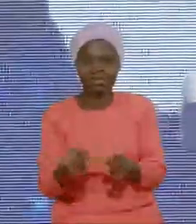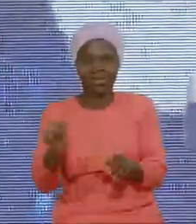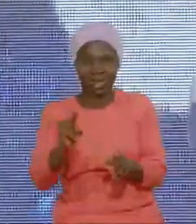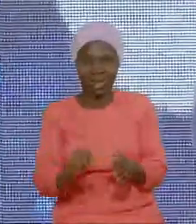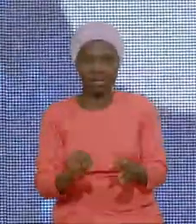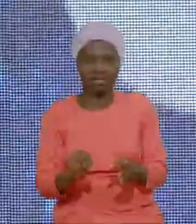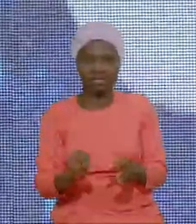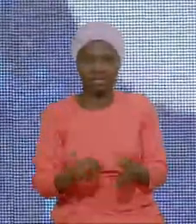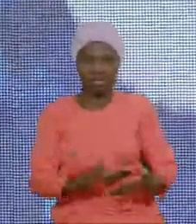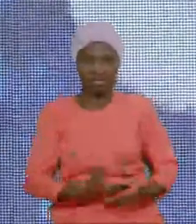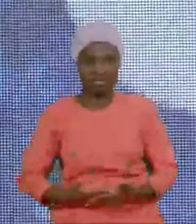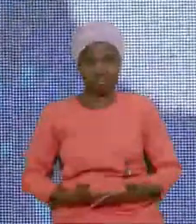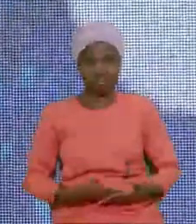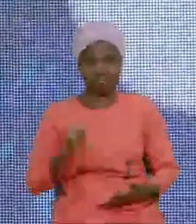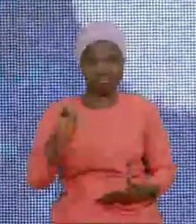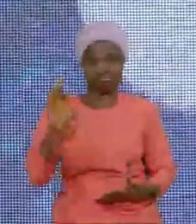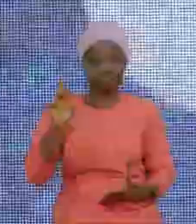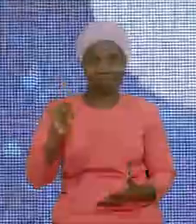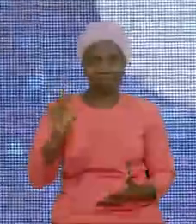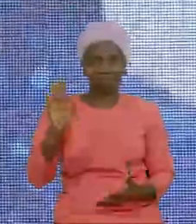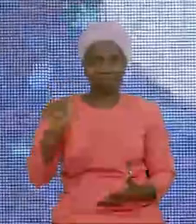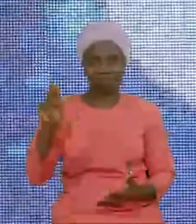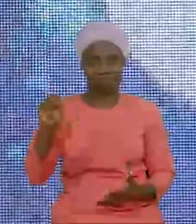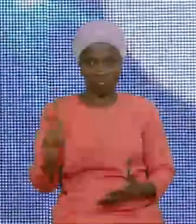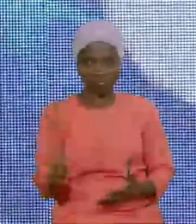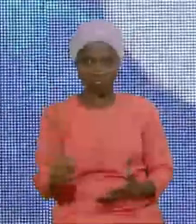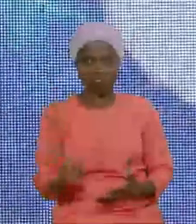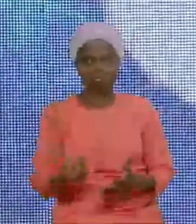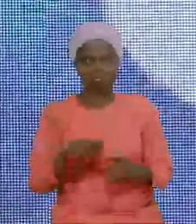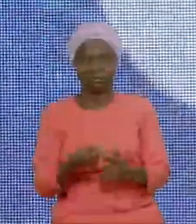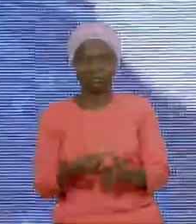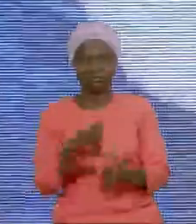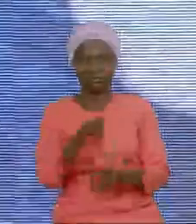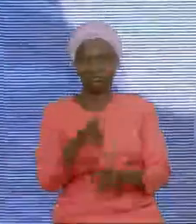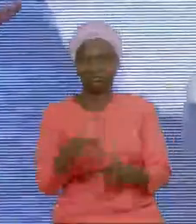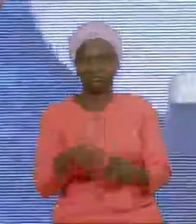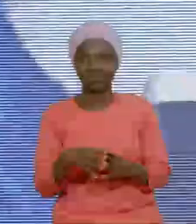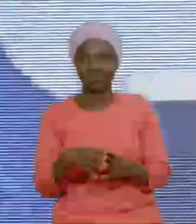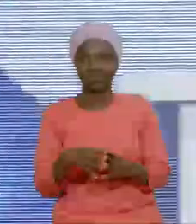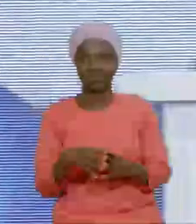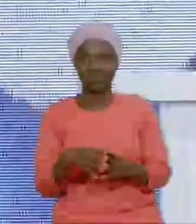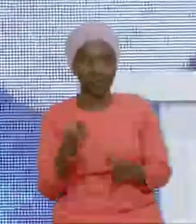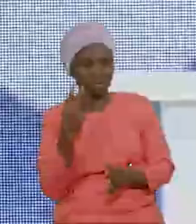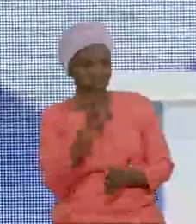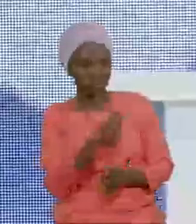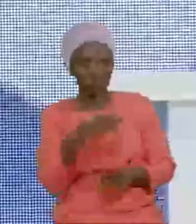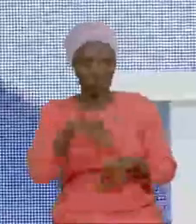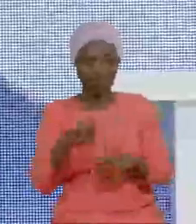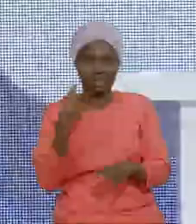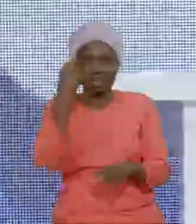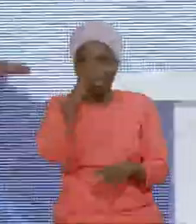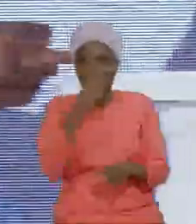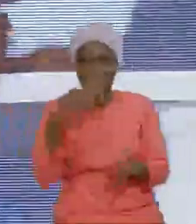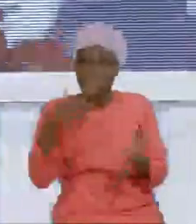infant. En tant qu'enfant. Then you keep that photo. Et vous gardez cette photo. And you look at the face